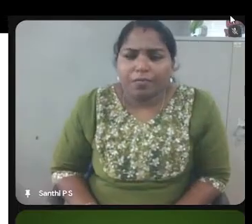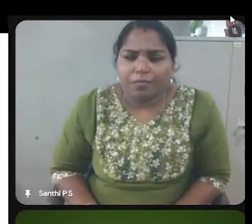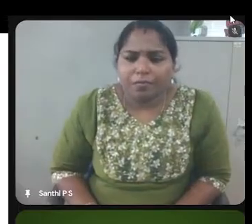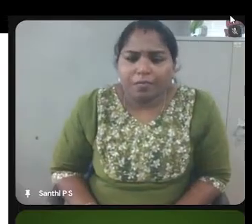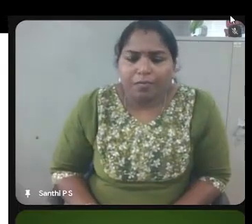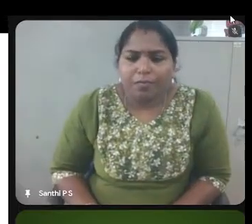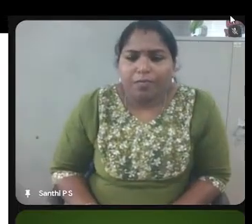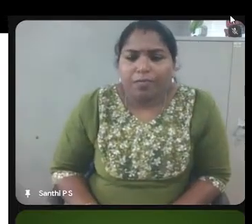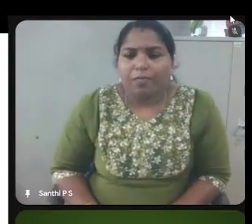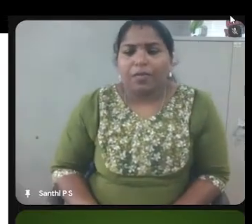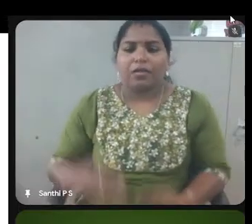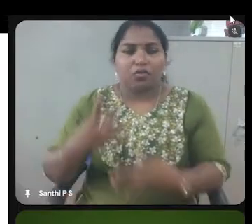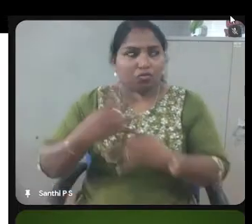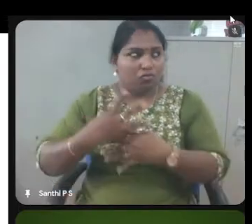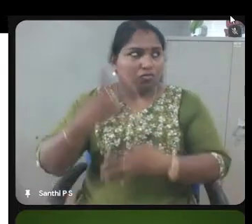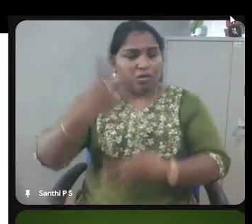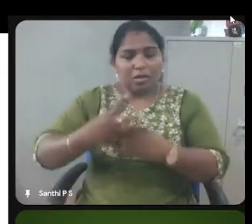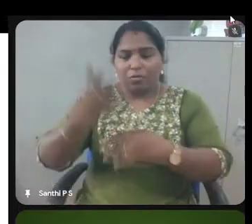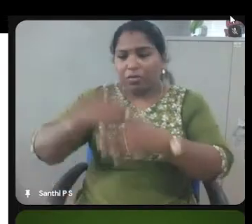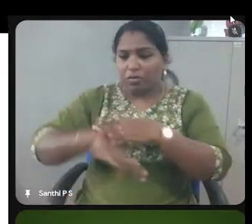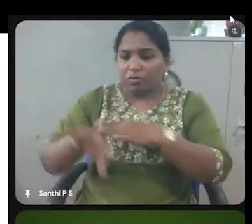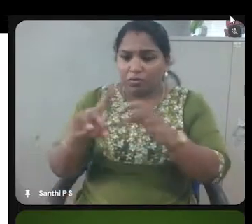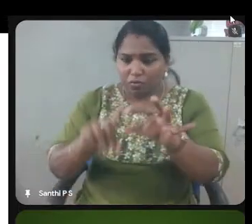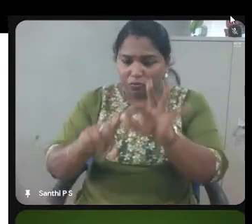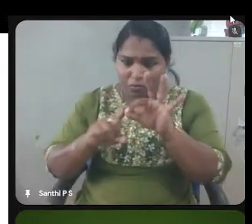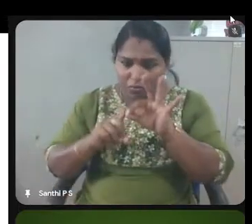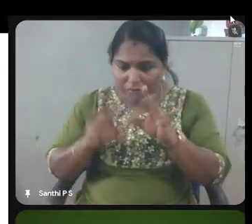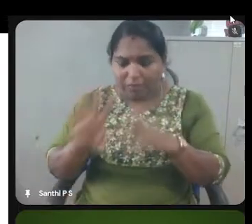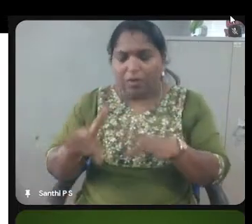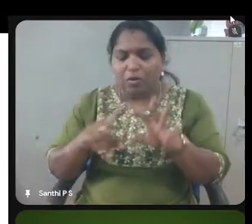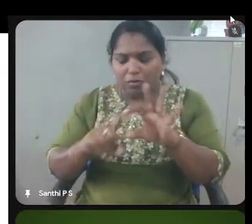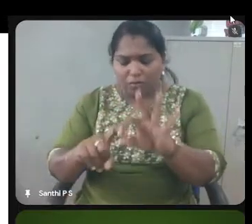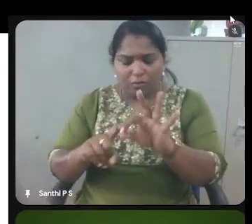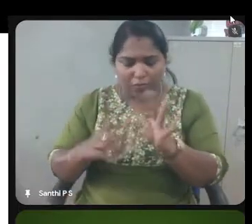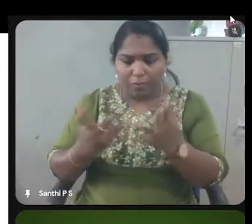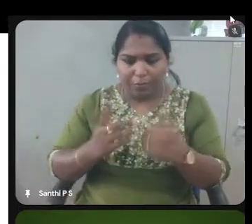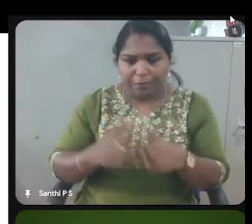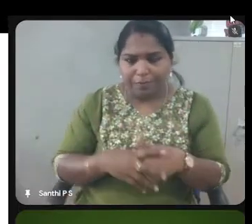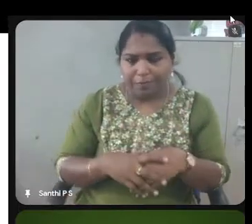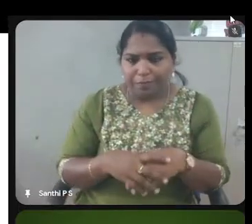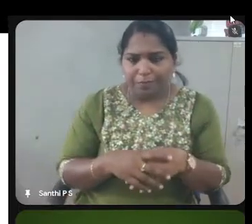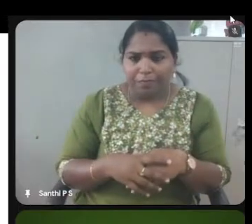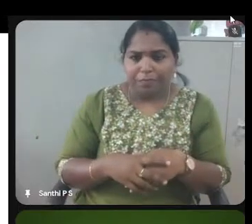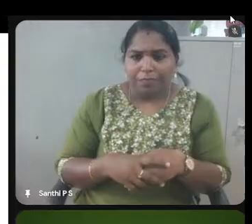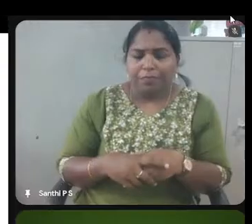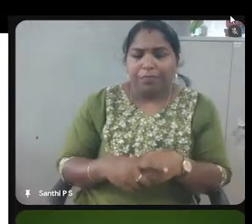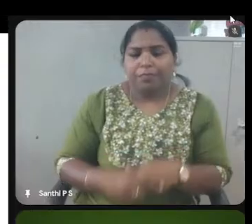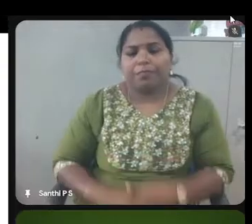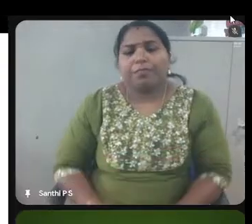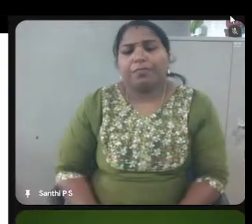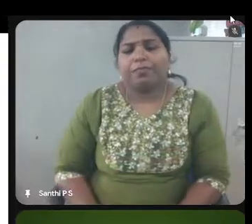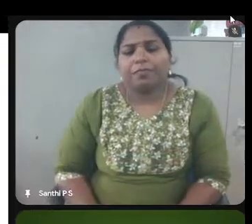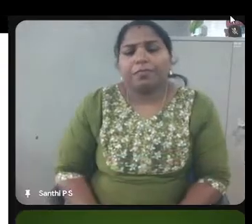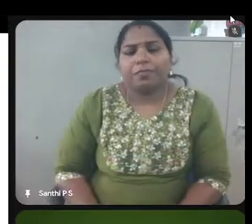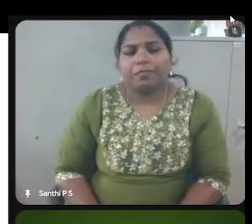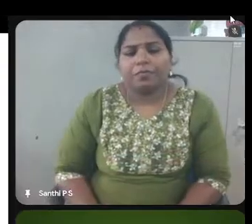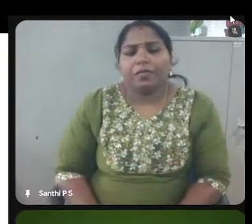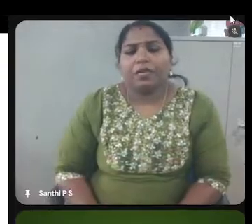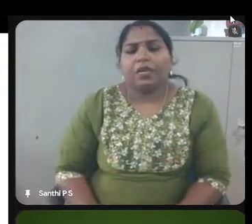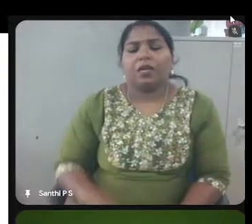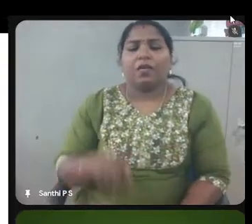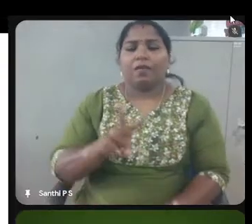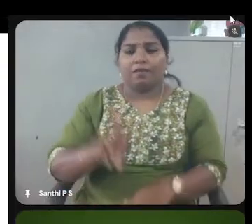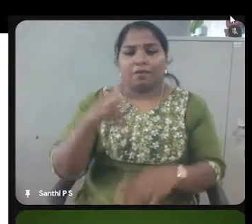നമുക്ക് ചാറ്റ് ബോക്സിൽ ഒരു ചോദ്യം വന്നിട്ടുണ്ട്. ആ ചോദ്യം ഒന്ന് പറഞ്ഞോട്ടെ, എന്നിട്ട് നെക്സ്റ്റ് ക്വസ്റ്റ്യൻ എടുക്കാം. വിർച്വൽ ഓട്ടിസം